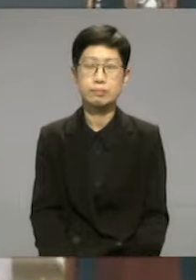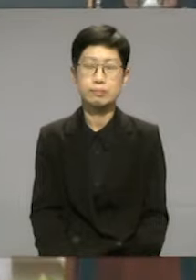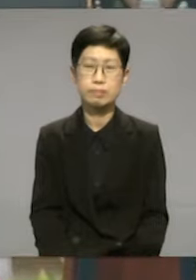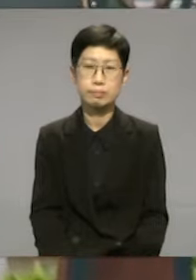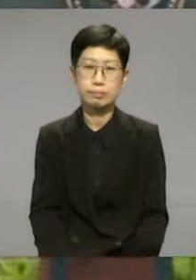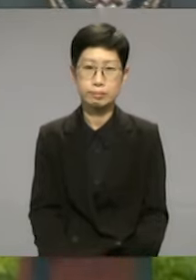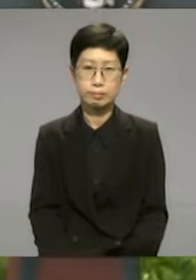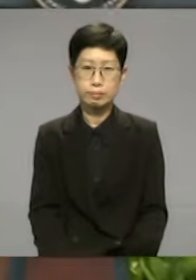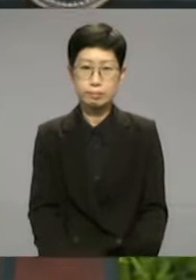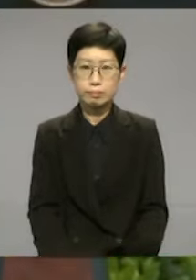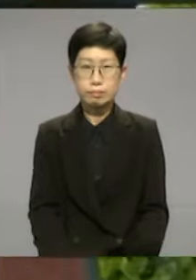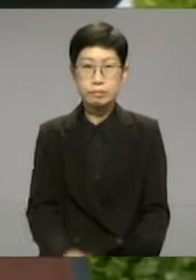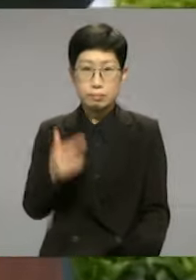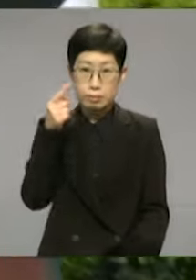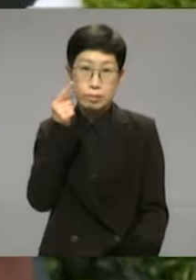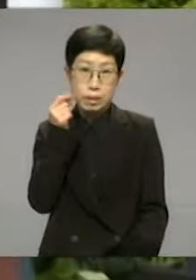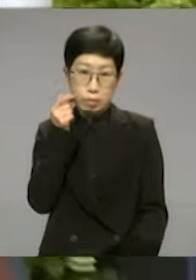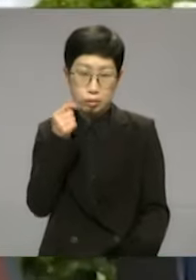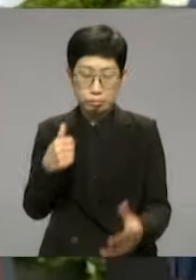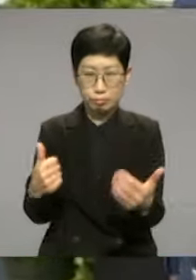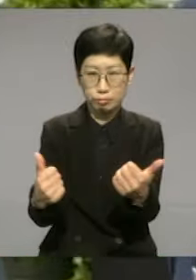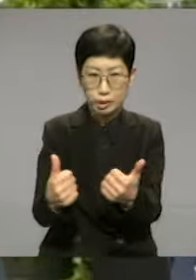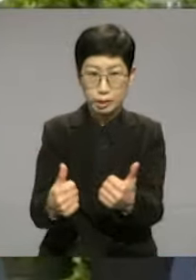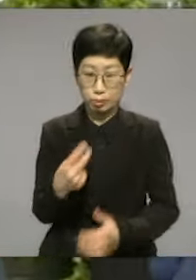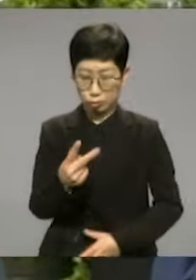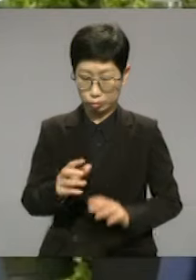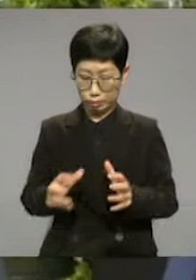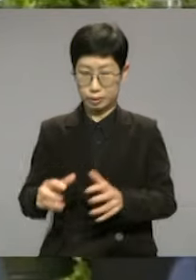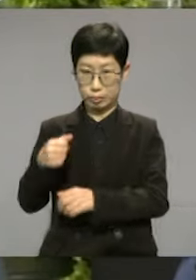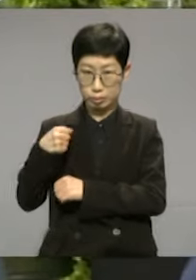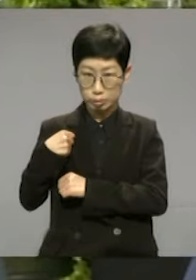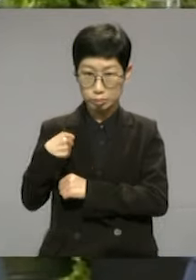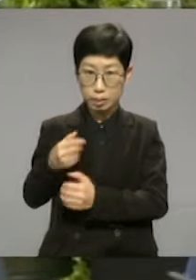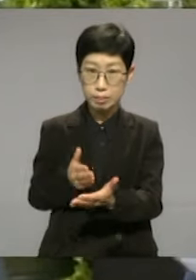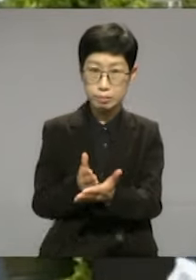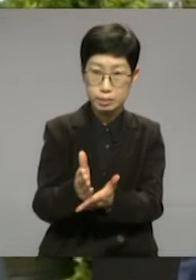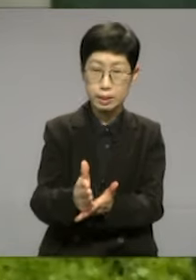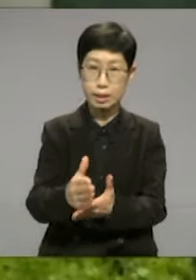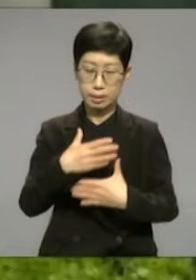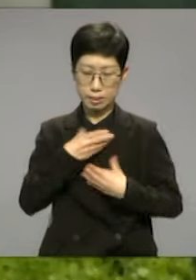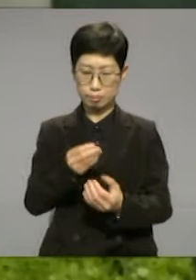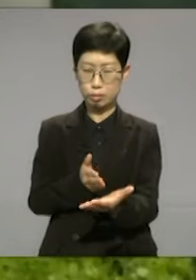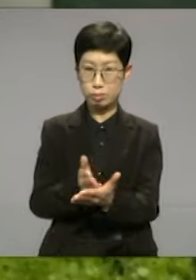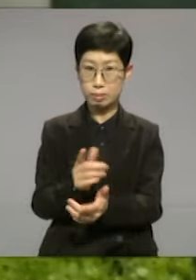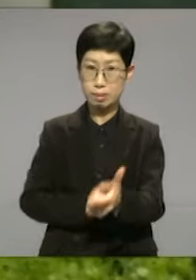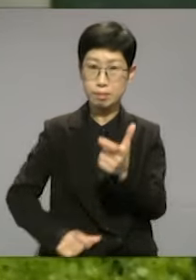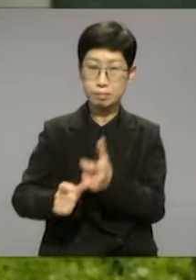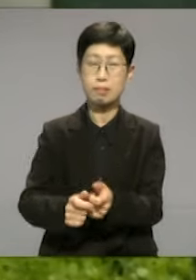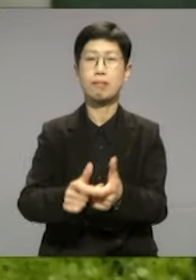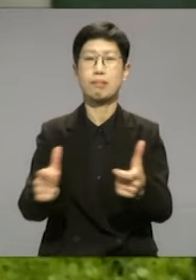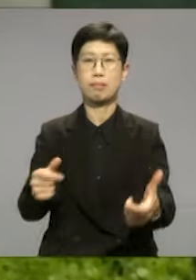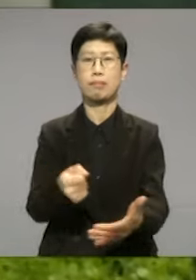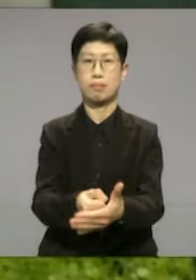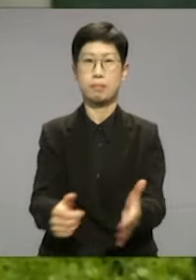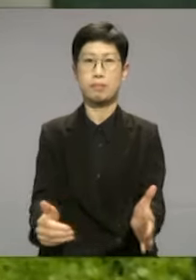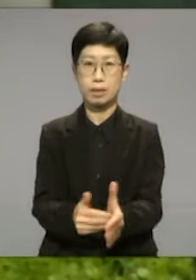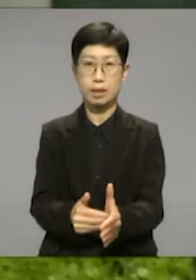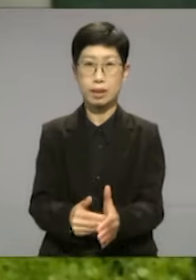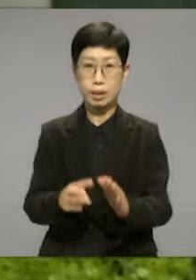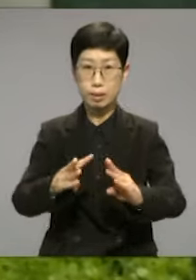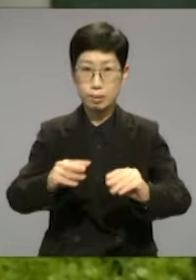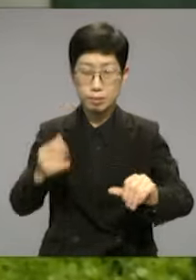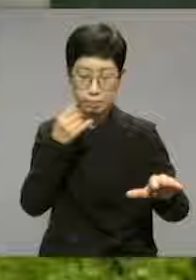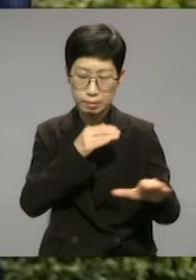미일 정상 회담을 통해 두 나라는 국방 안보 분야의 협력을 한층 강화하기로 했습니다 올해 회공